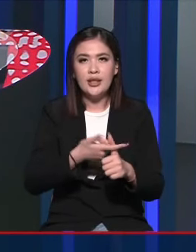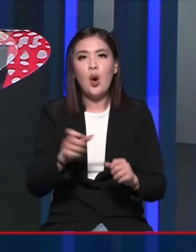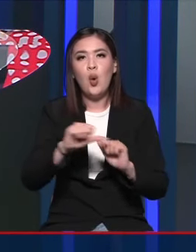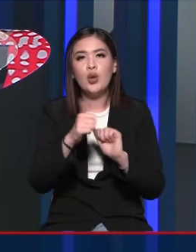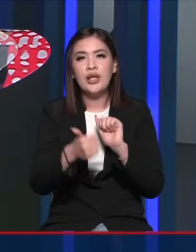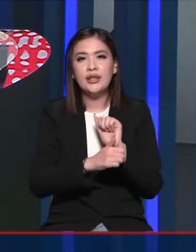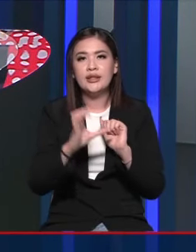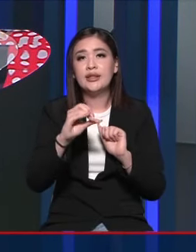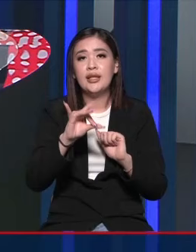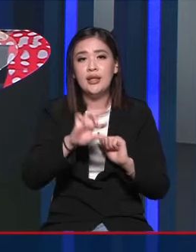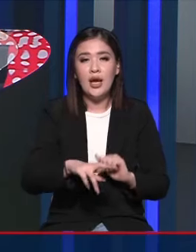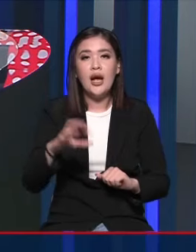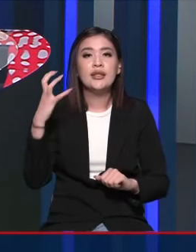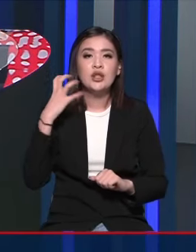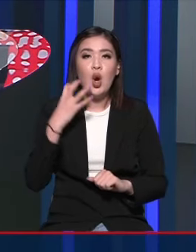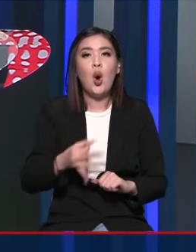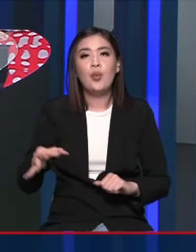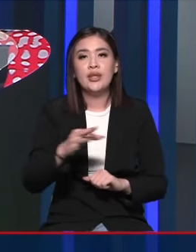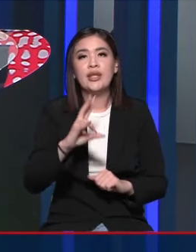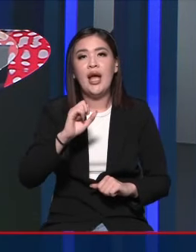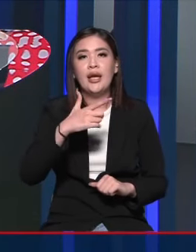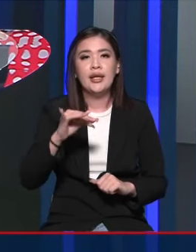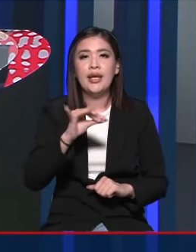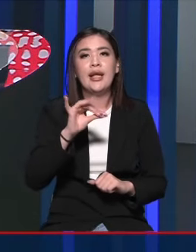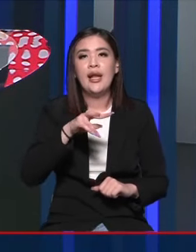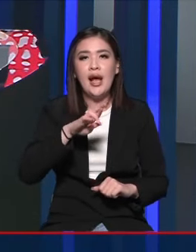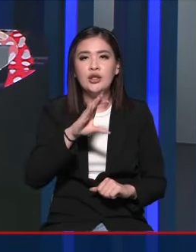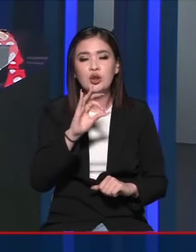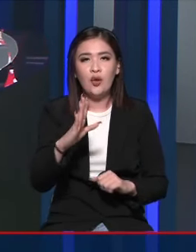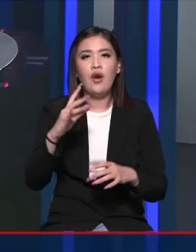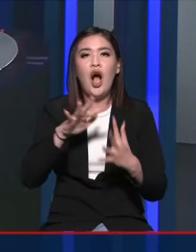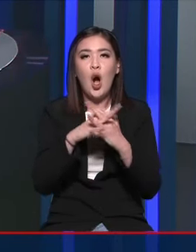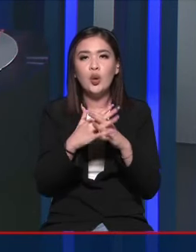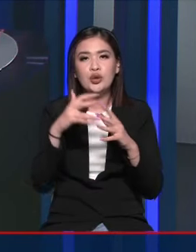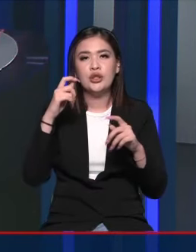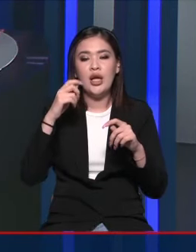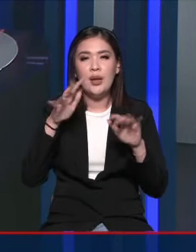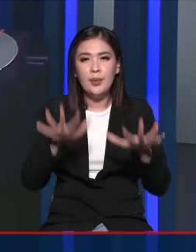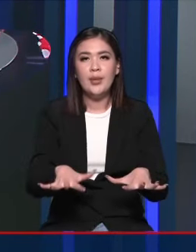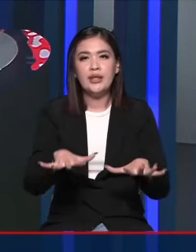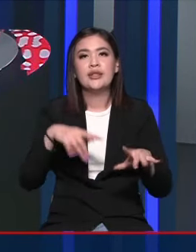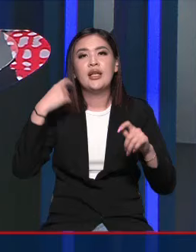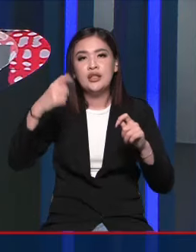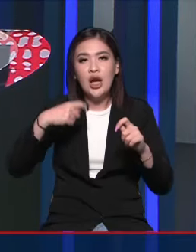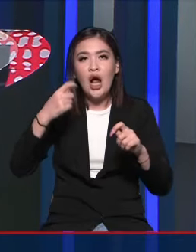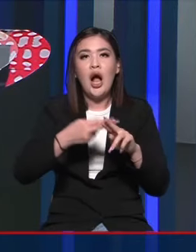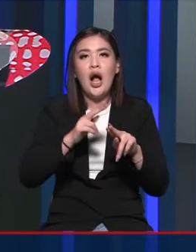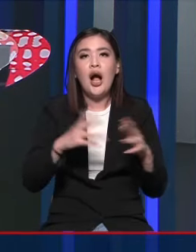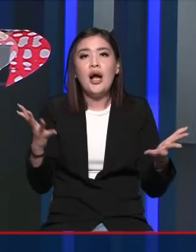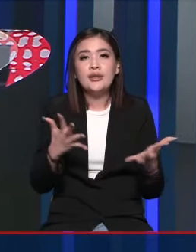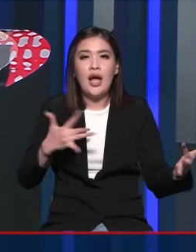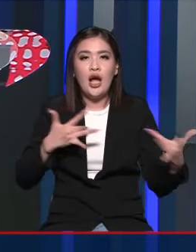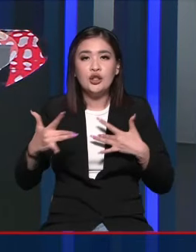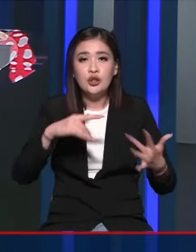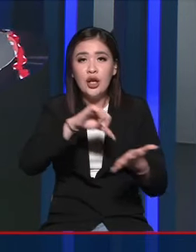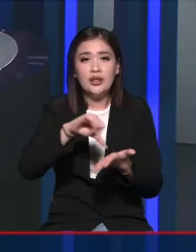бөлімнен тұрады. Туынды Қызылорда облысындағы Нағи Ілиясов ауылында түсіріліп жатыр. Неліктен дәл осы ауыл таңдалды, ал қандай актерлар